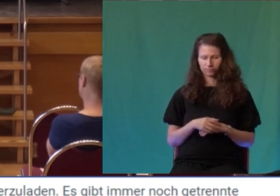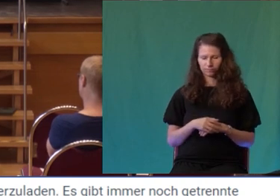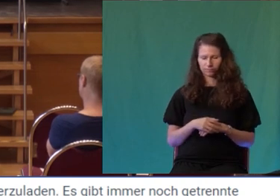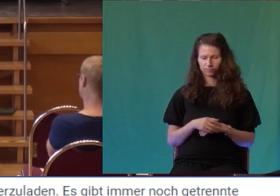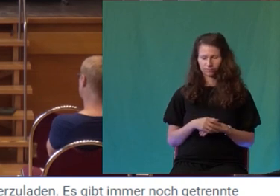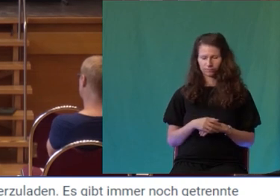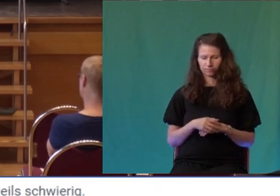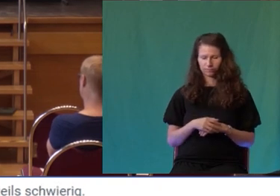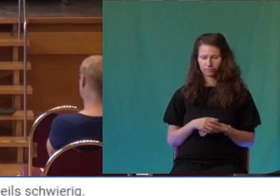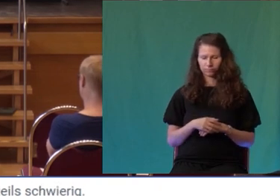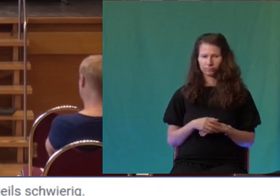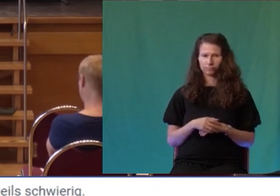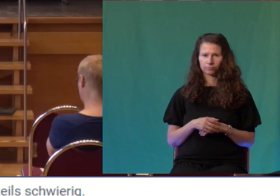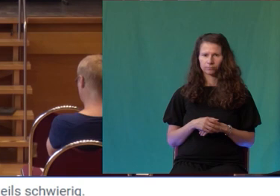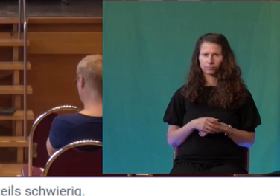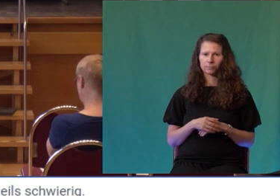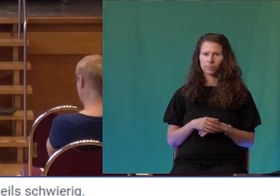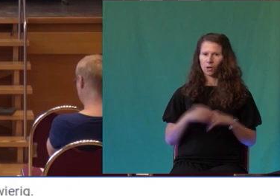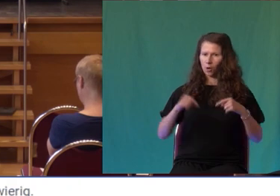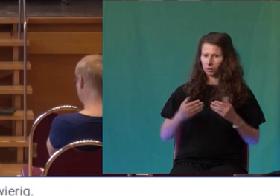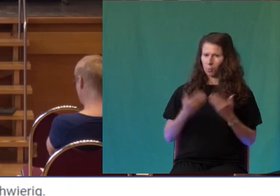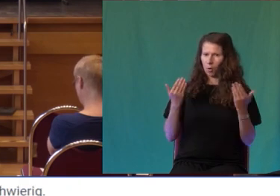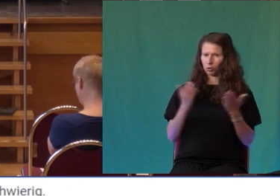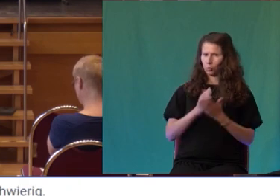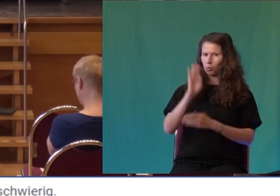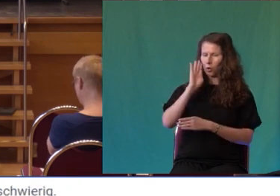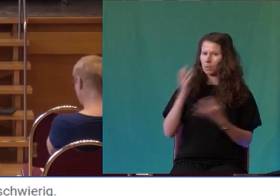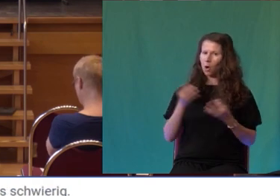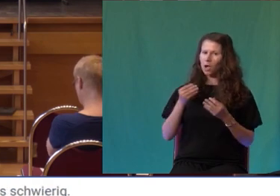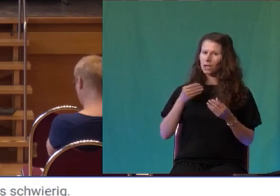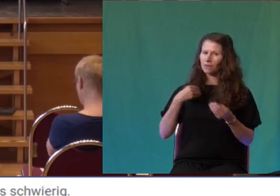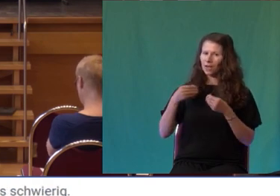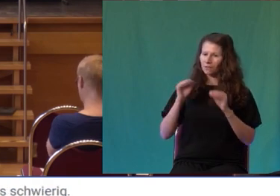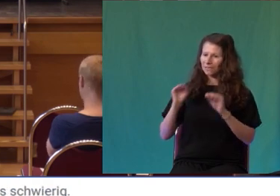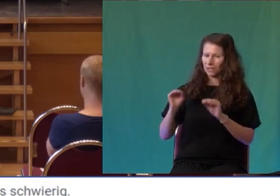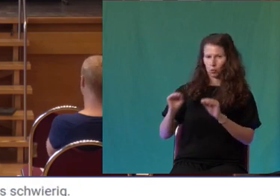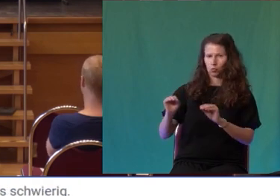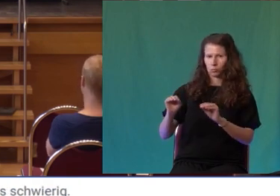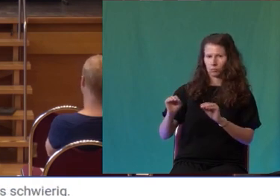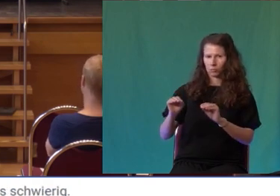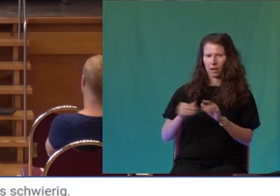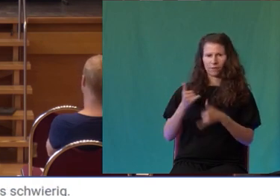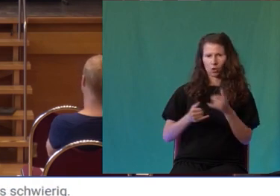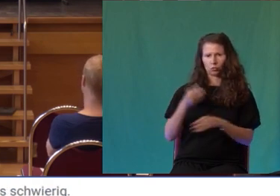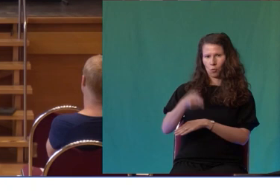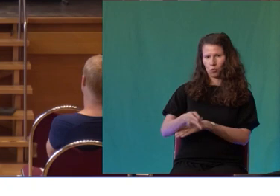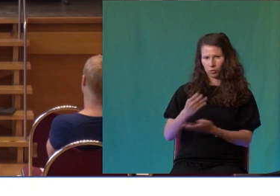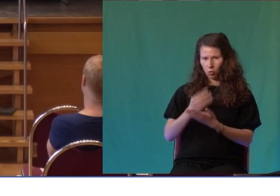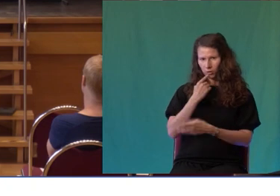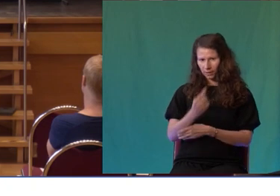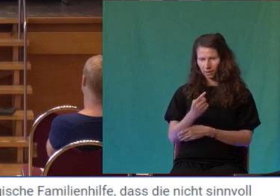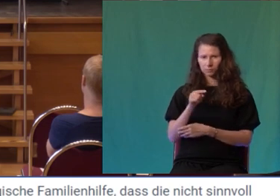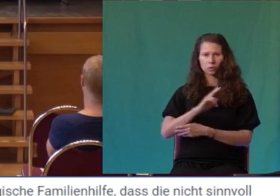Qualifikationen geben muss wie was heute früh auch schon von Frau Sprung gehört haben die Fähigkeiten der